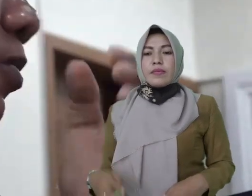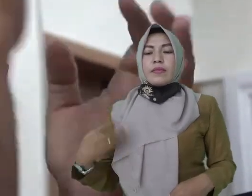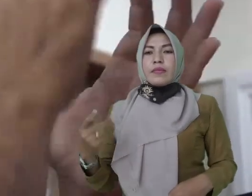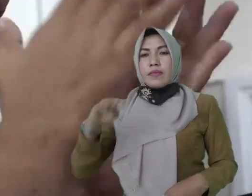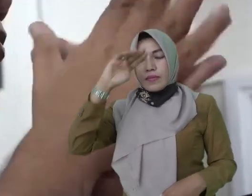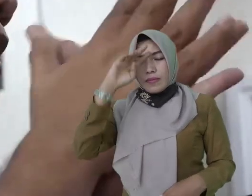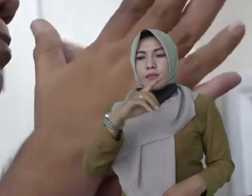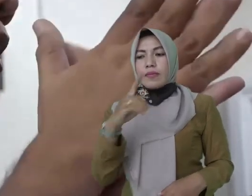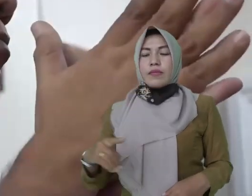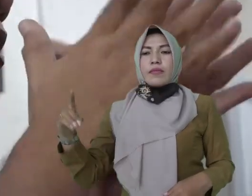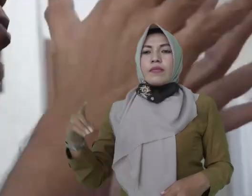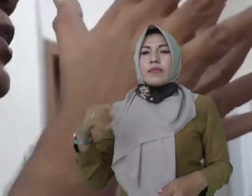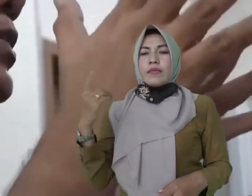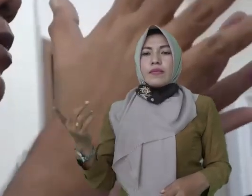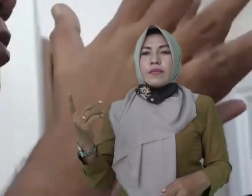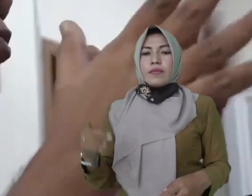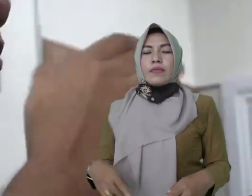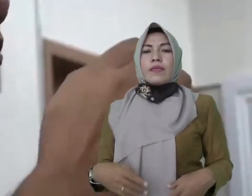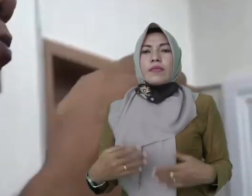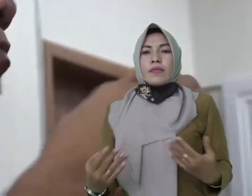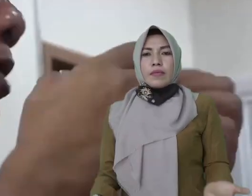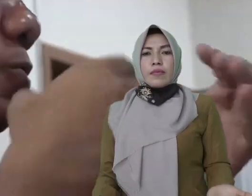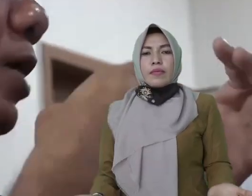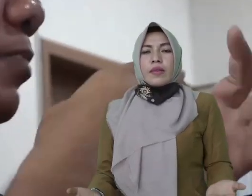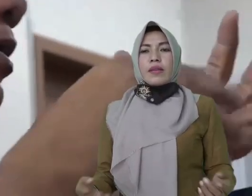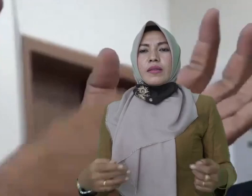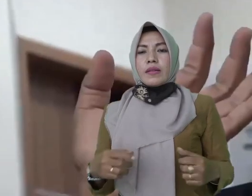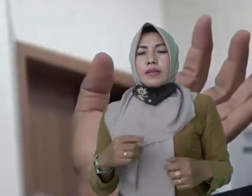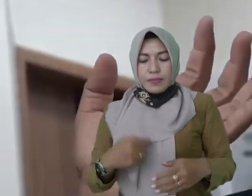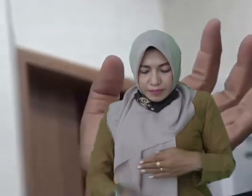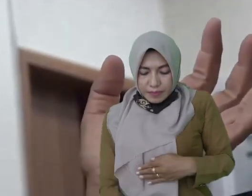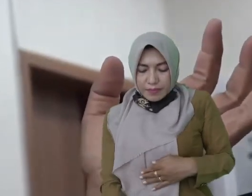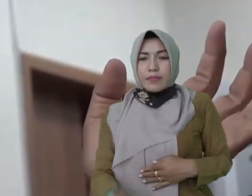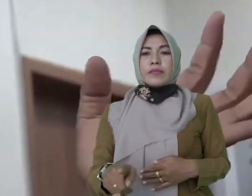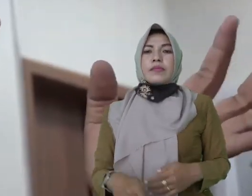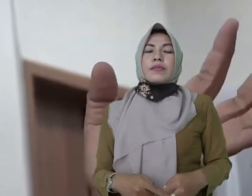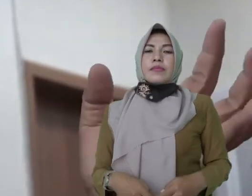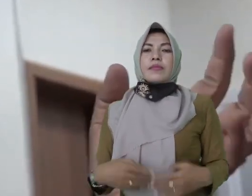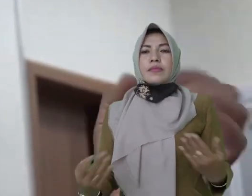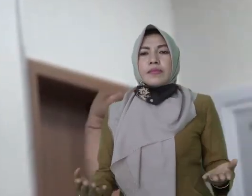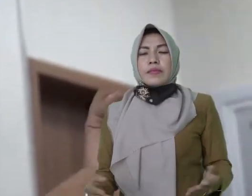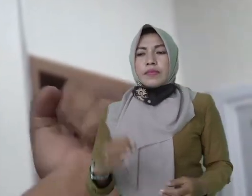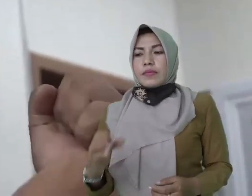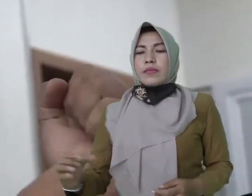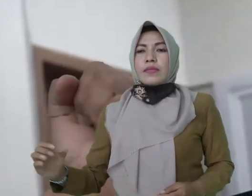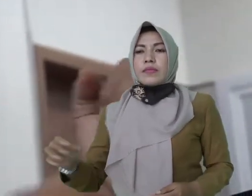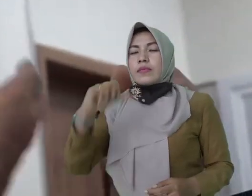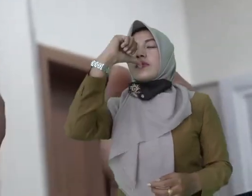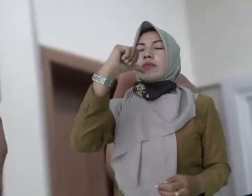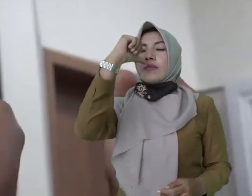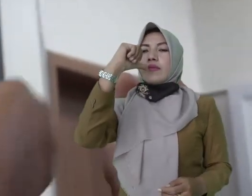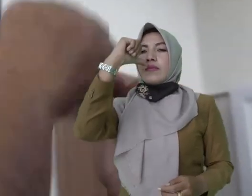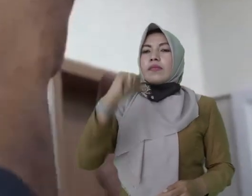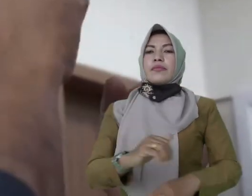ke tengkuk. Dulu ada penyakit pertusis namanya, seperti pula batuk sampai keluar keluar air kecil gara-gara begitu hebat batuknya,